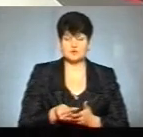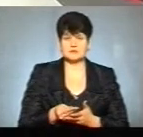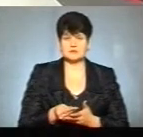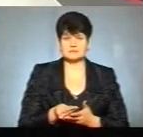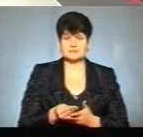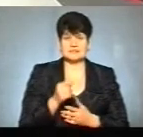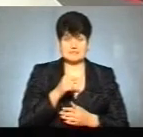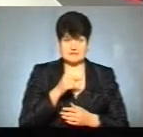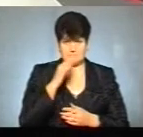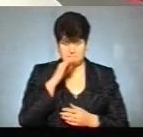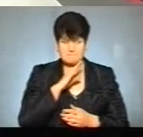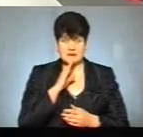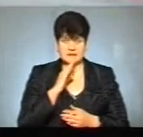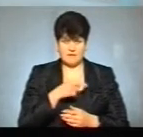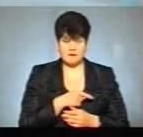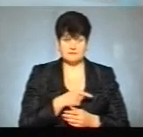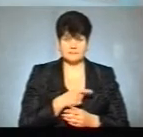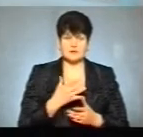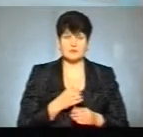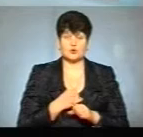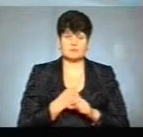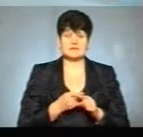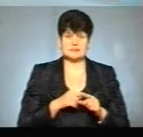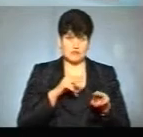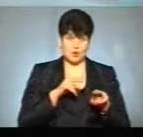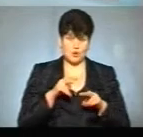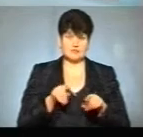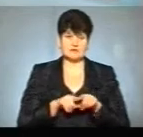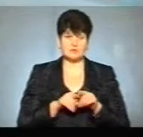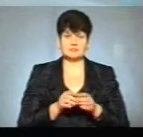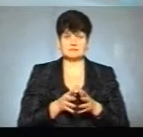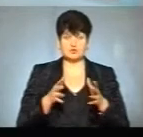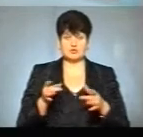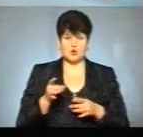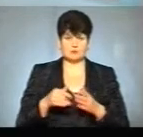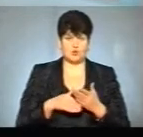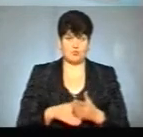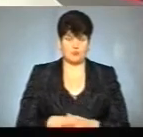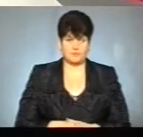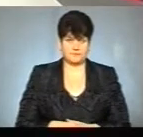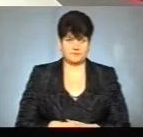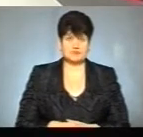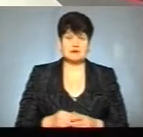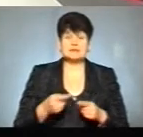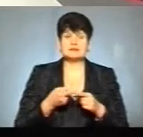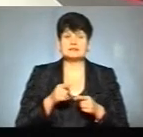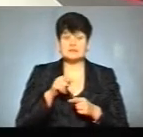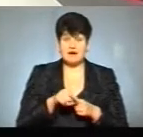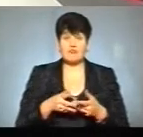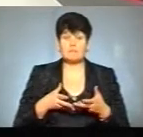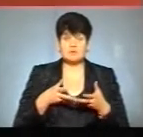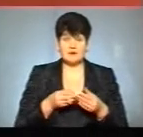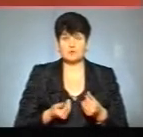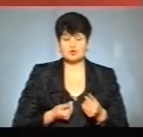цим батькам, які здійснюють такий догляд, також зросте розмір допомоги. Тобто безпосередньо так впливає